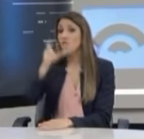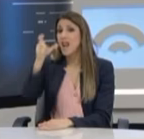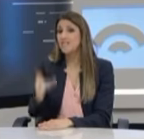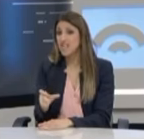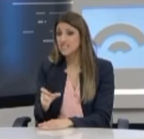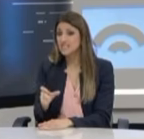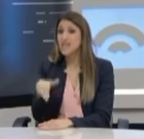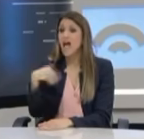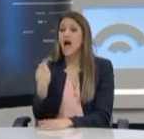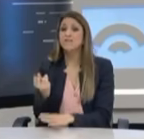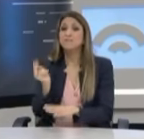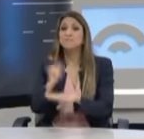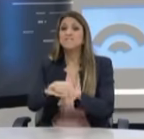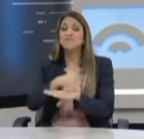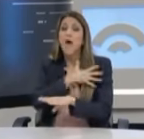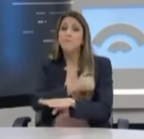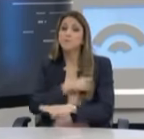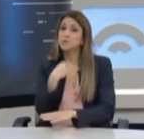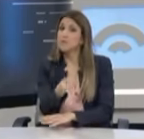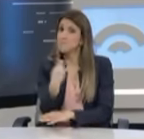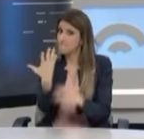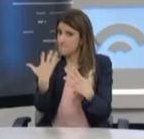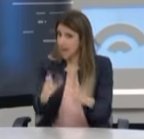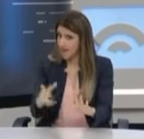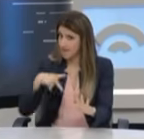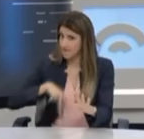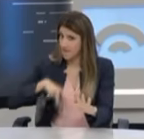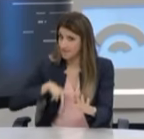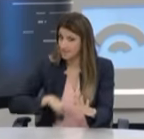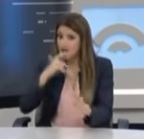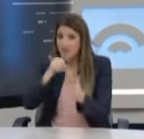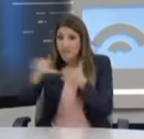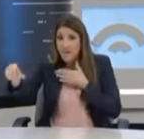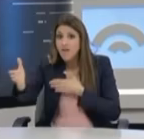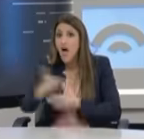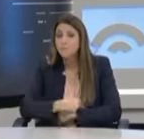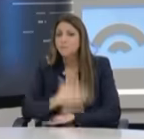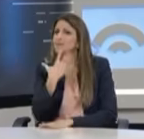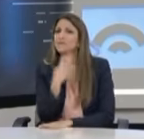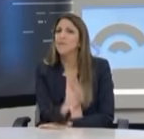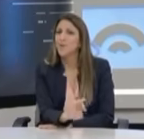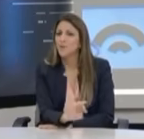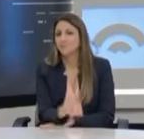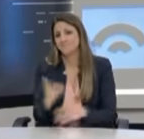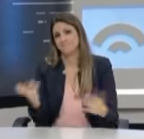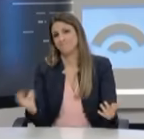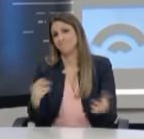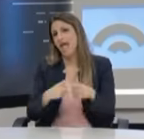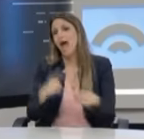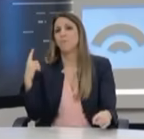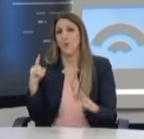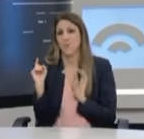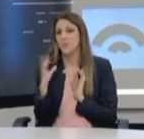δεν διεγράφησαν από την κοινοβουλευτική σας ομάδα. Η εξήγηση είναι προφανής. Διότι έπρεπε ο κύριος Καμένος να